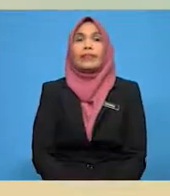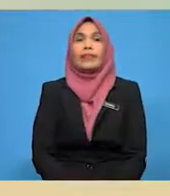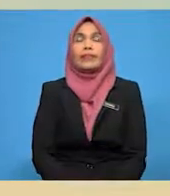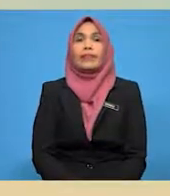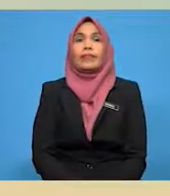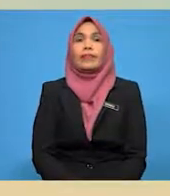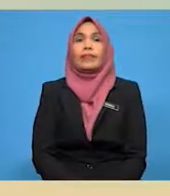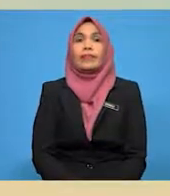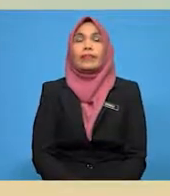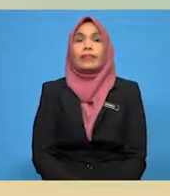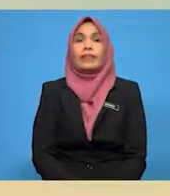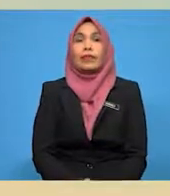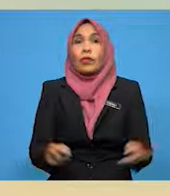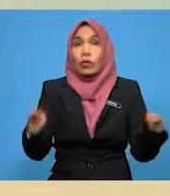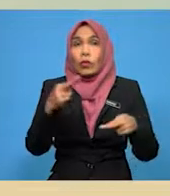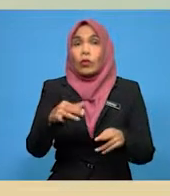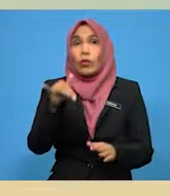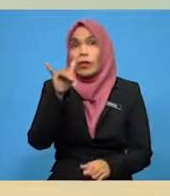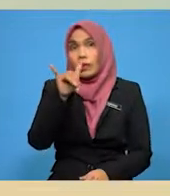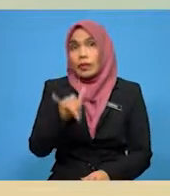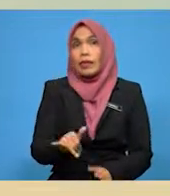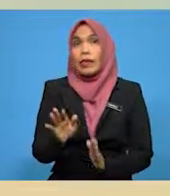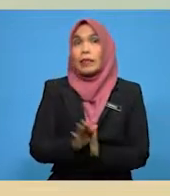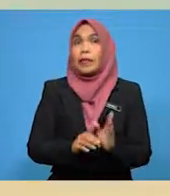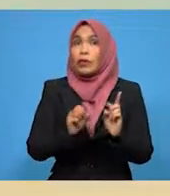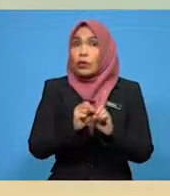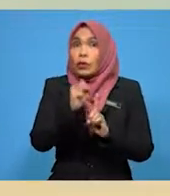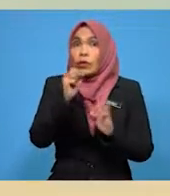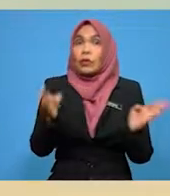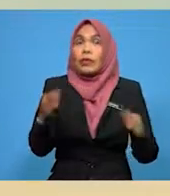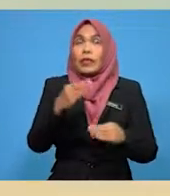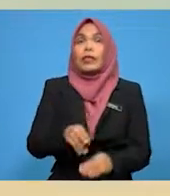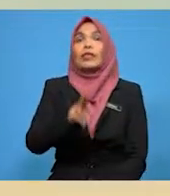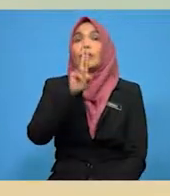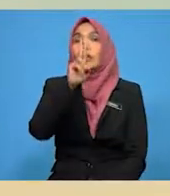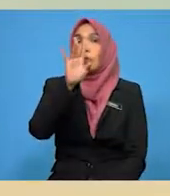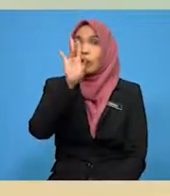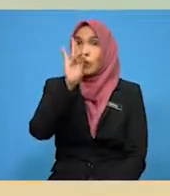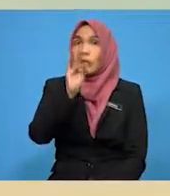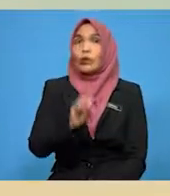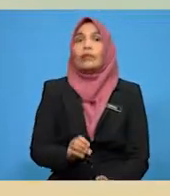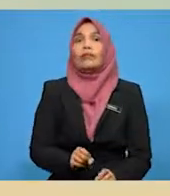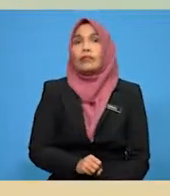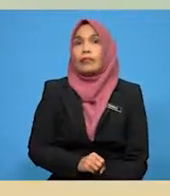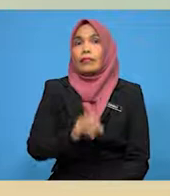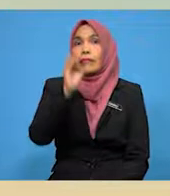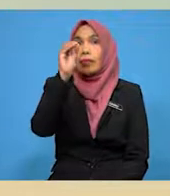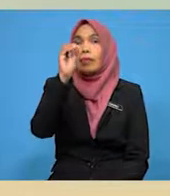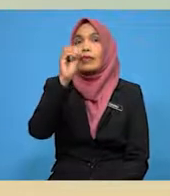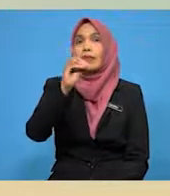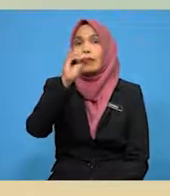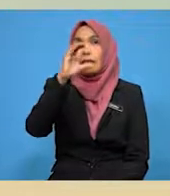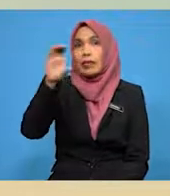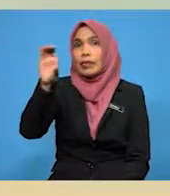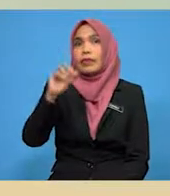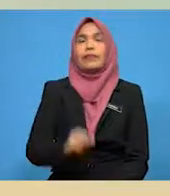Peralatan yang diperlukan ialah ruang yang bersuhu bilik iaitu 27 darjah Celsius serta